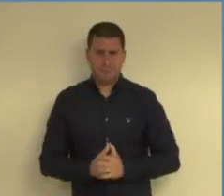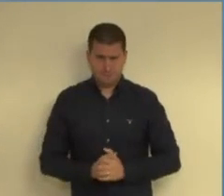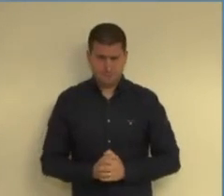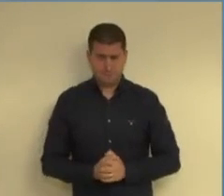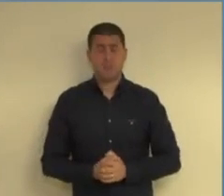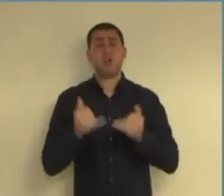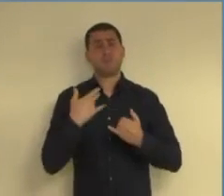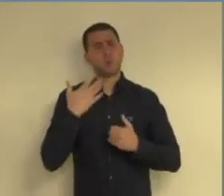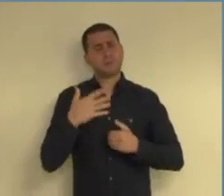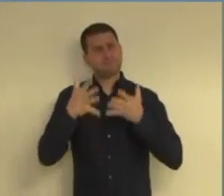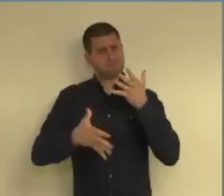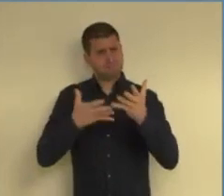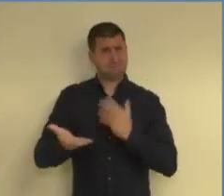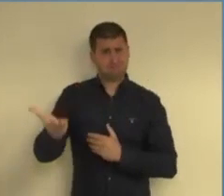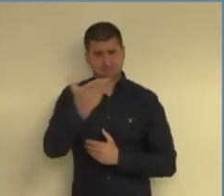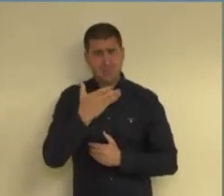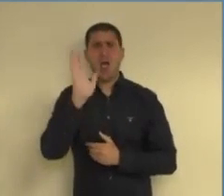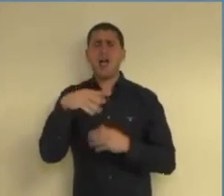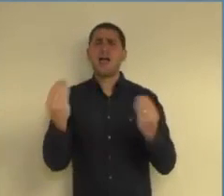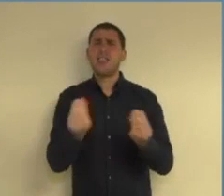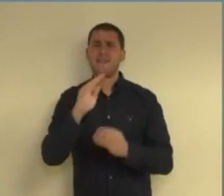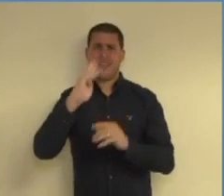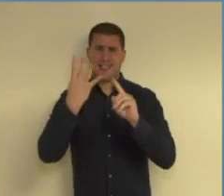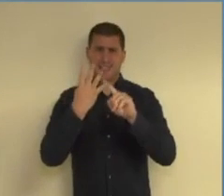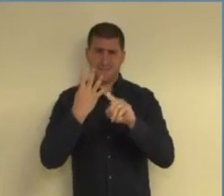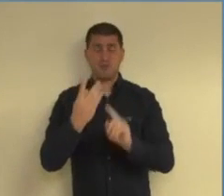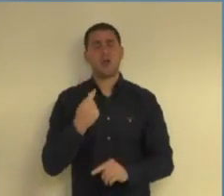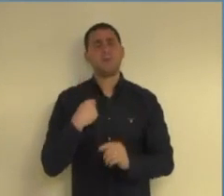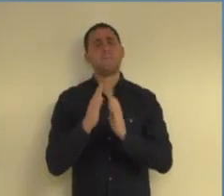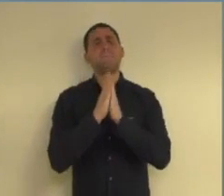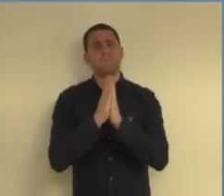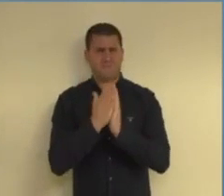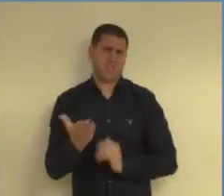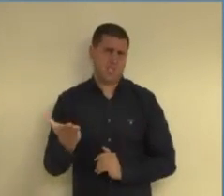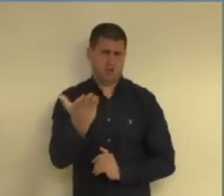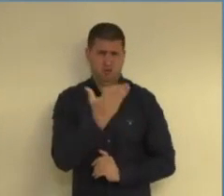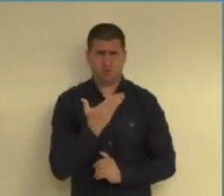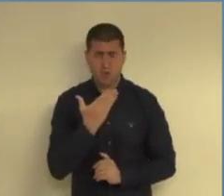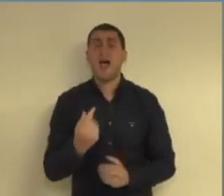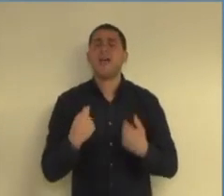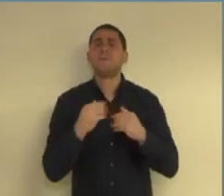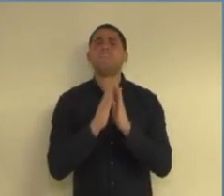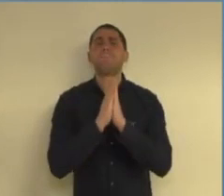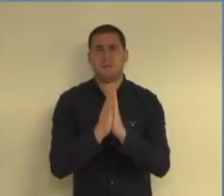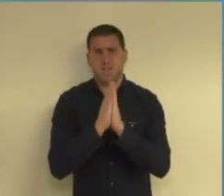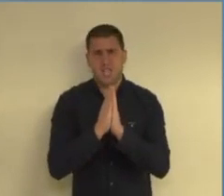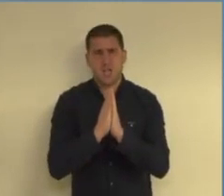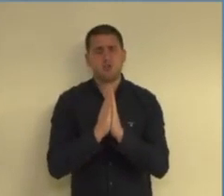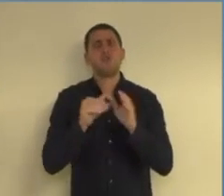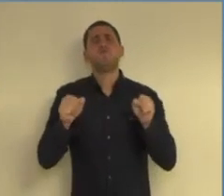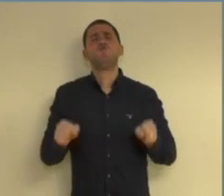עכשיו אני רוצה לדבר איתכם על הדבר הרביעי, הדבר שאני מבקש מכם, אני מבקש מכם